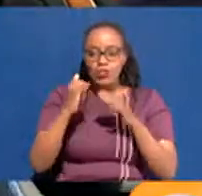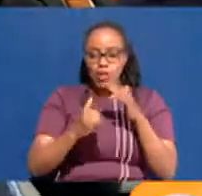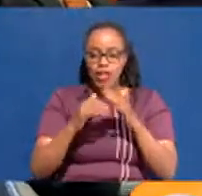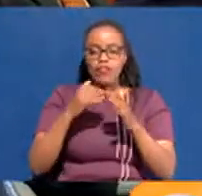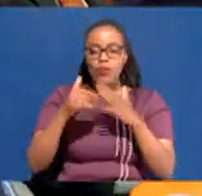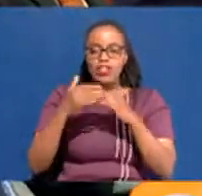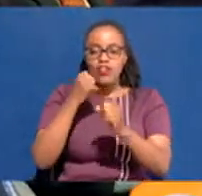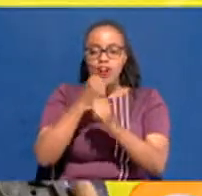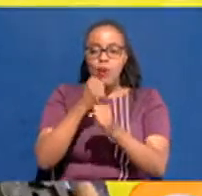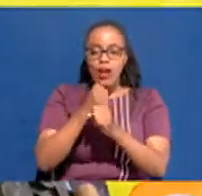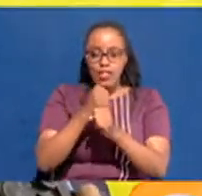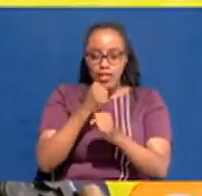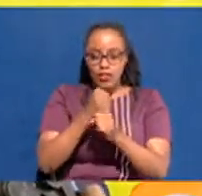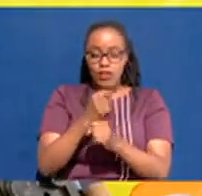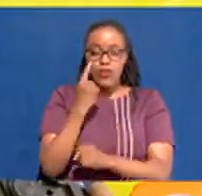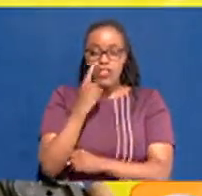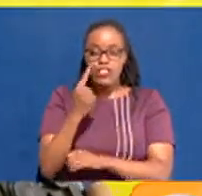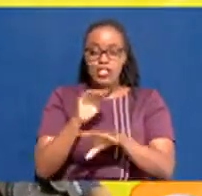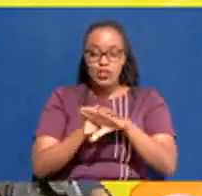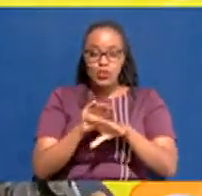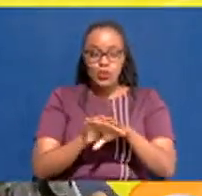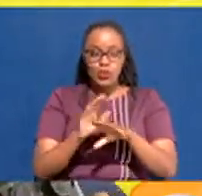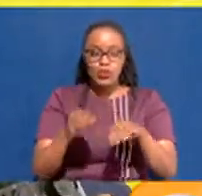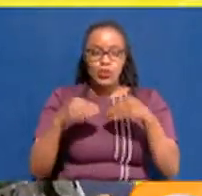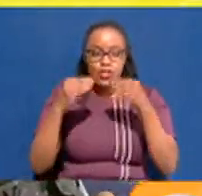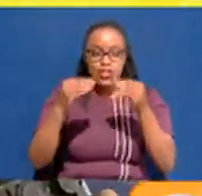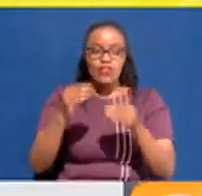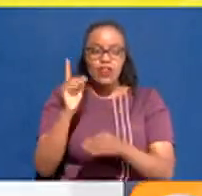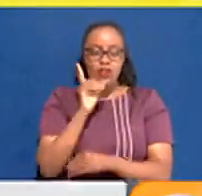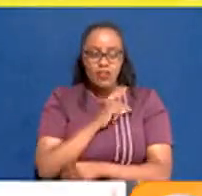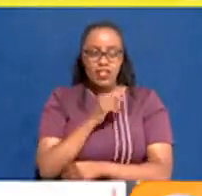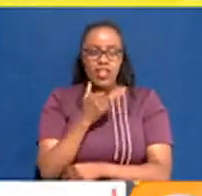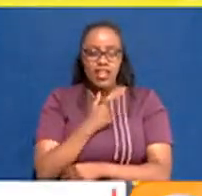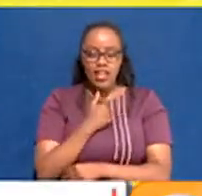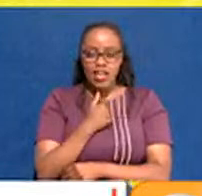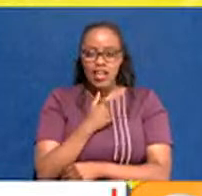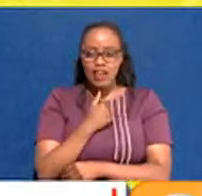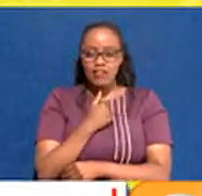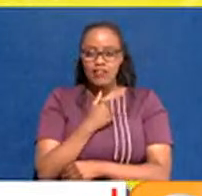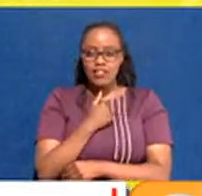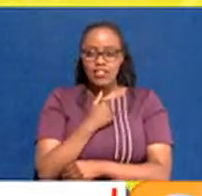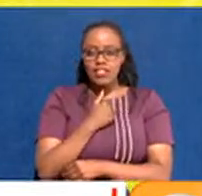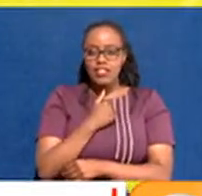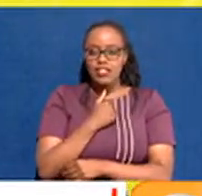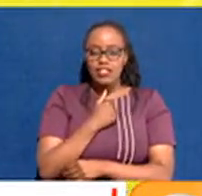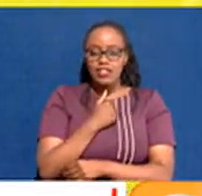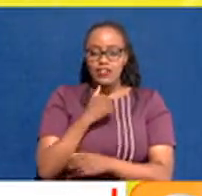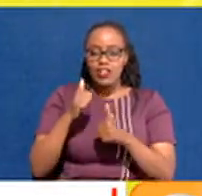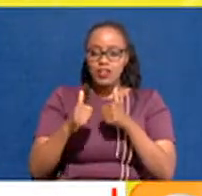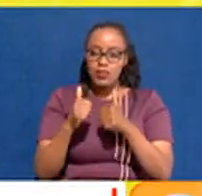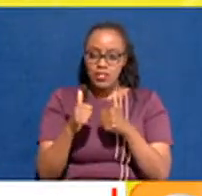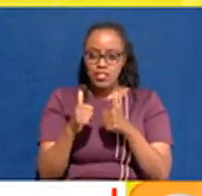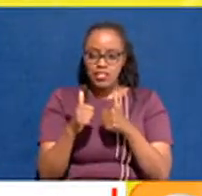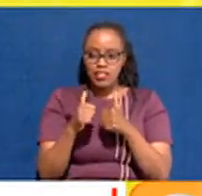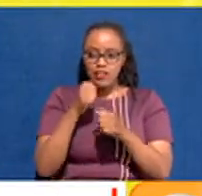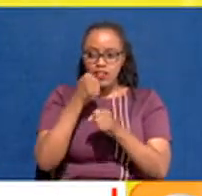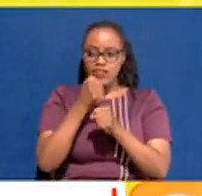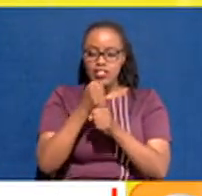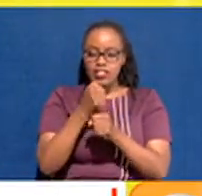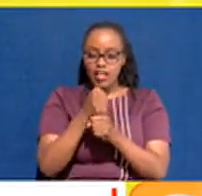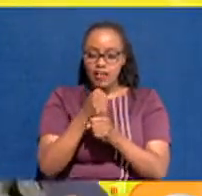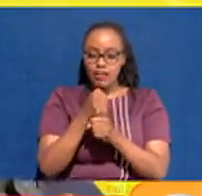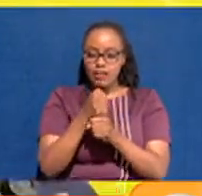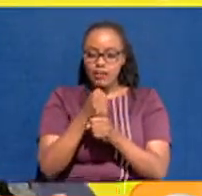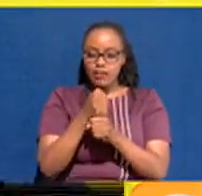wanayofanya. Na tunaonelea kwamba tukifanya kazi na hao mawakala na brokers tutaweza kuwa tunakuza hii biashara